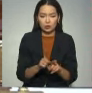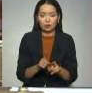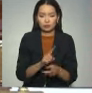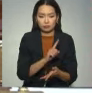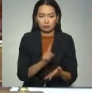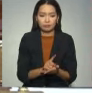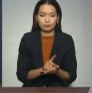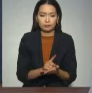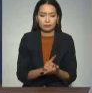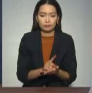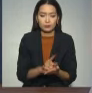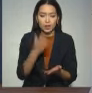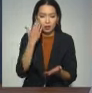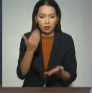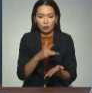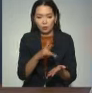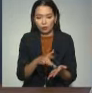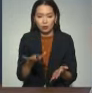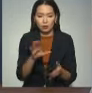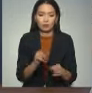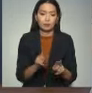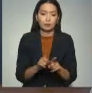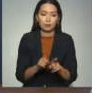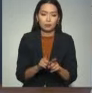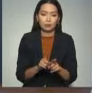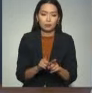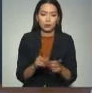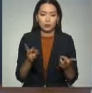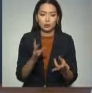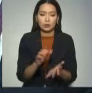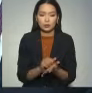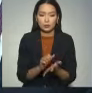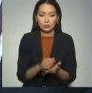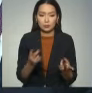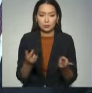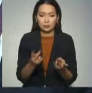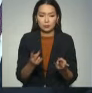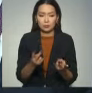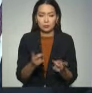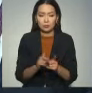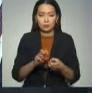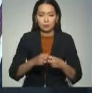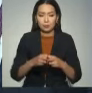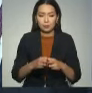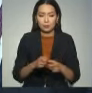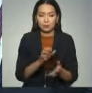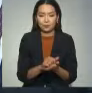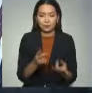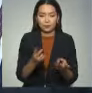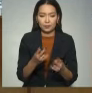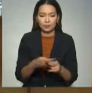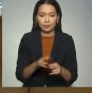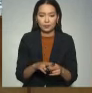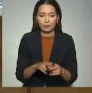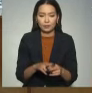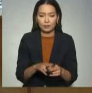монополий. У нас есть практика замалчивания накопившихся проблем, и эта практика привела